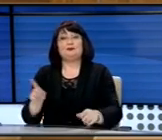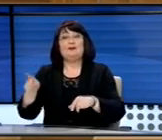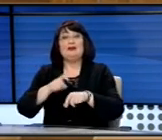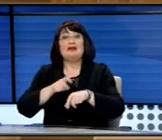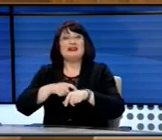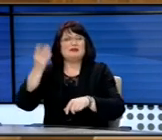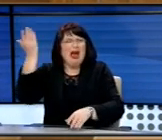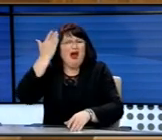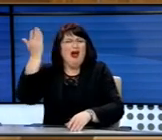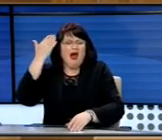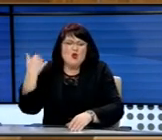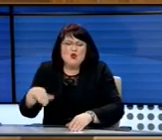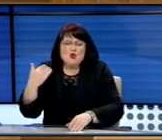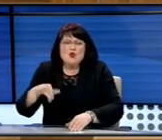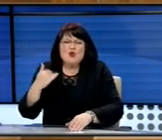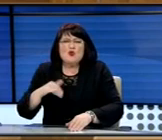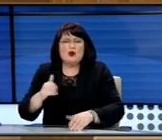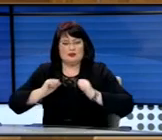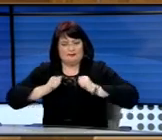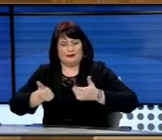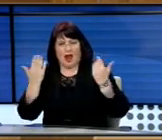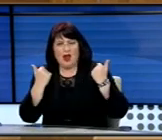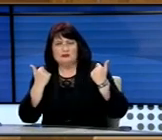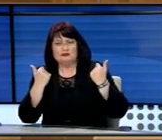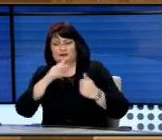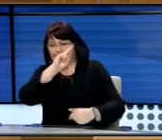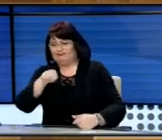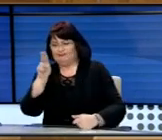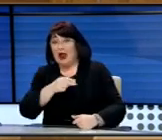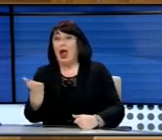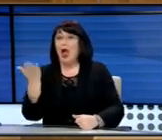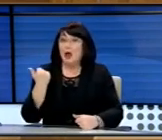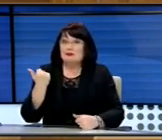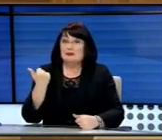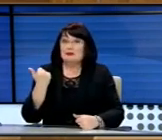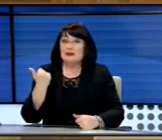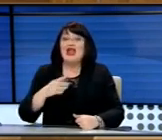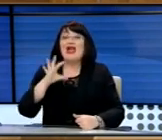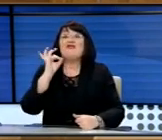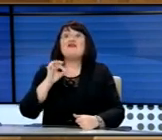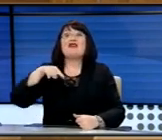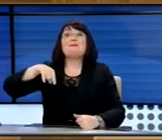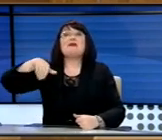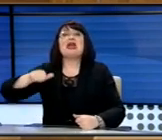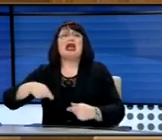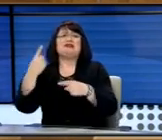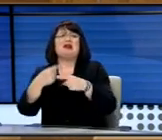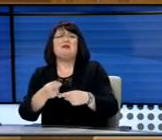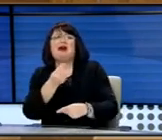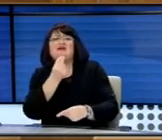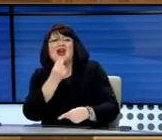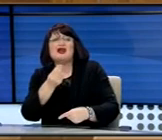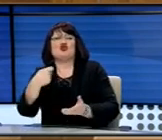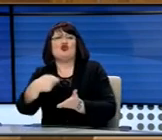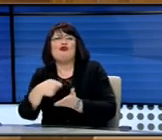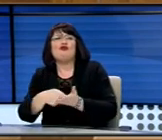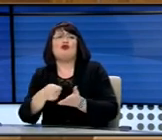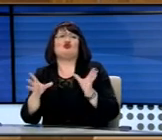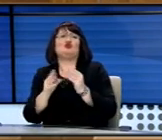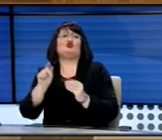έχει φτάσει στο Θεό, δεν τολμάτε όχι να καταργήσετε, αλλά ούτε καν να μειώσετε το ΦΠΑ στα είδη λαϊκής κατανάλωσης, στους φόρους,